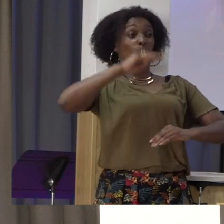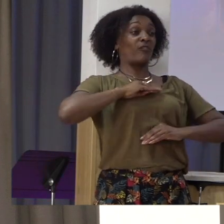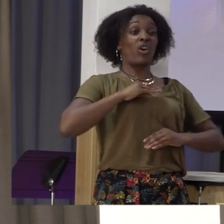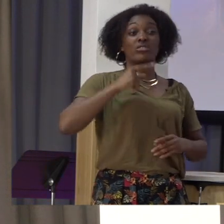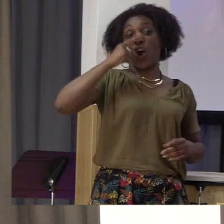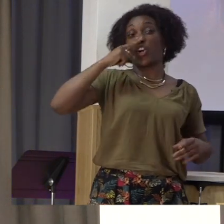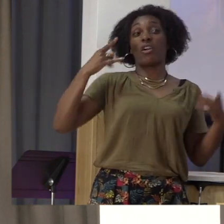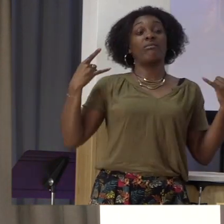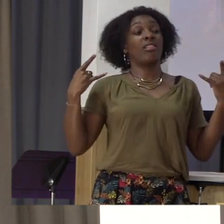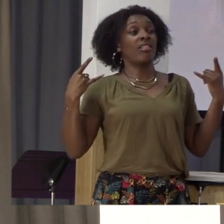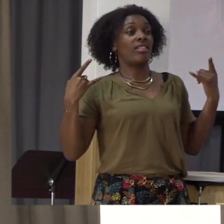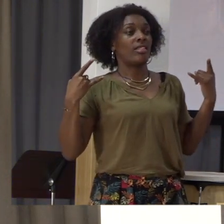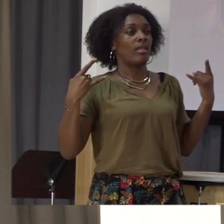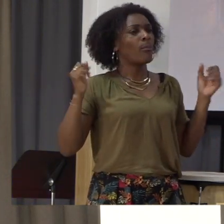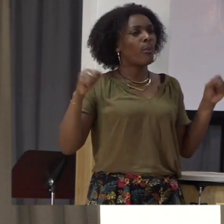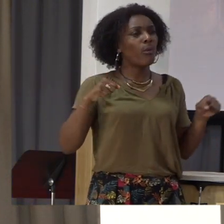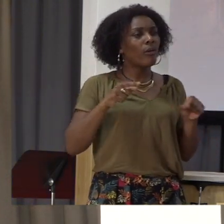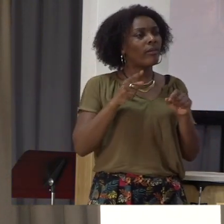une forme d'inconscience.